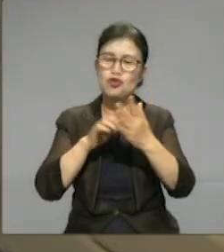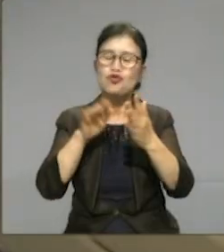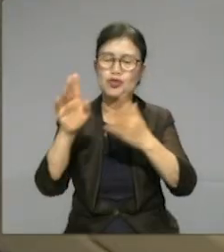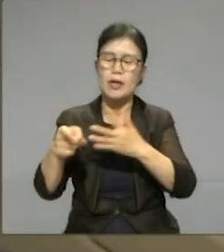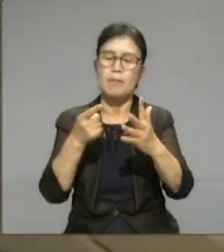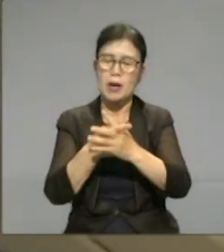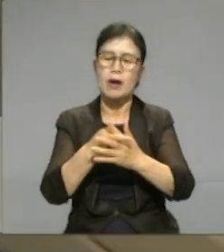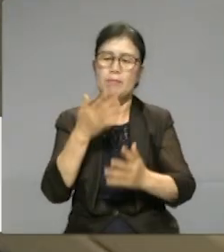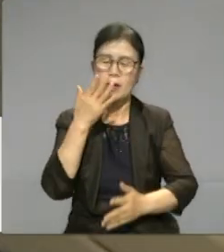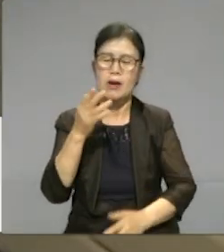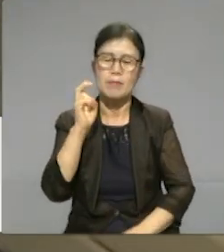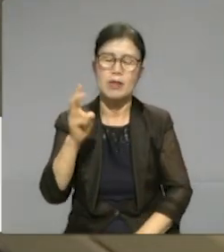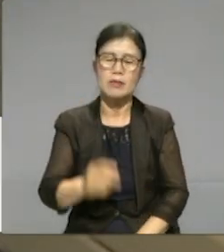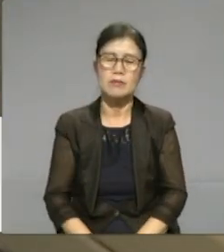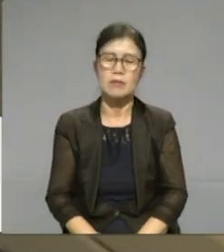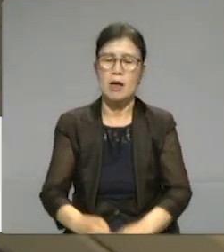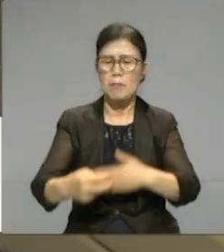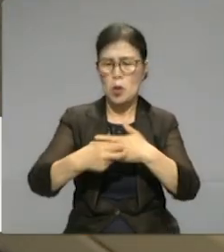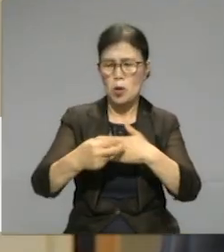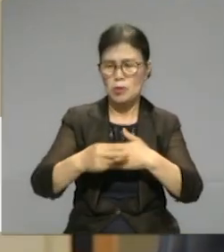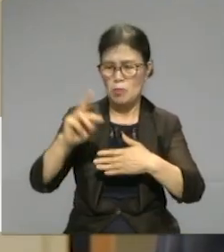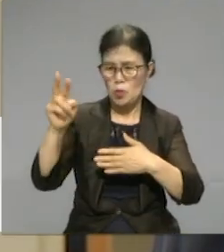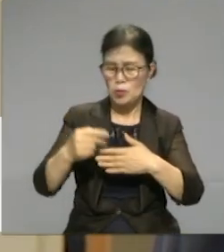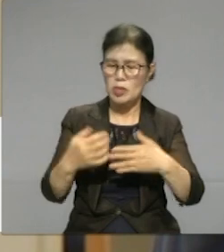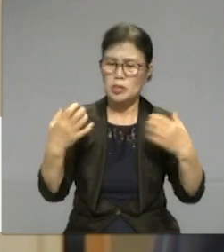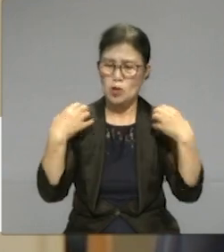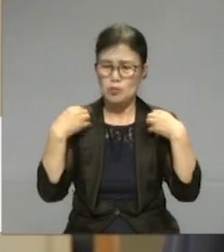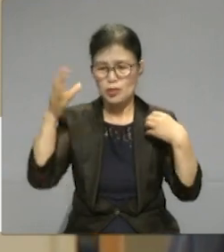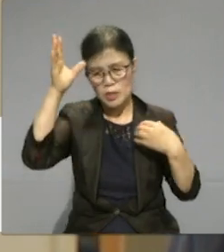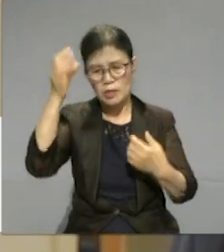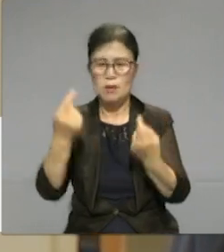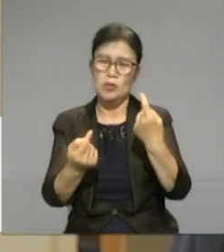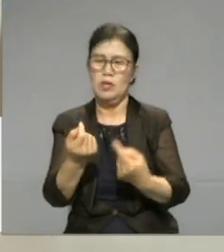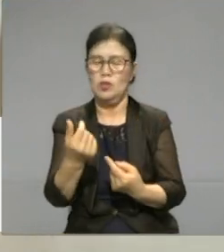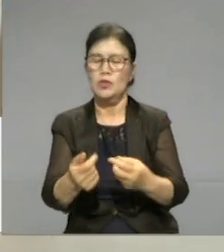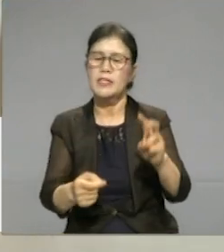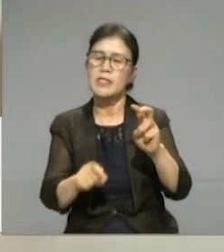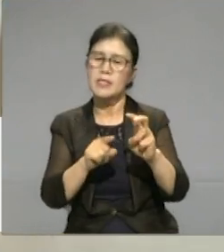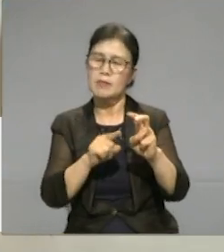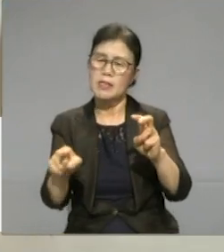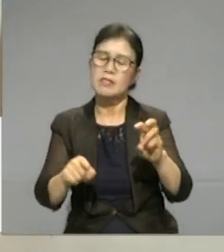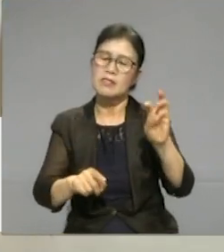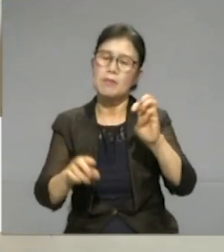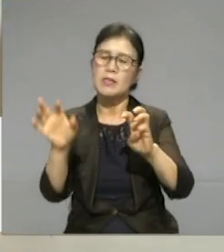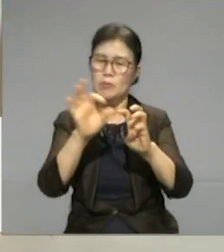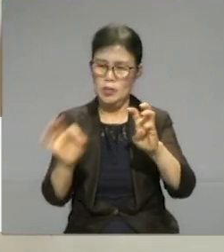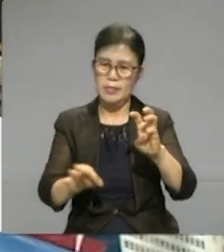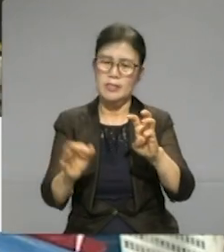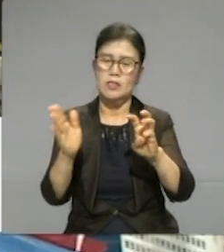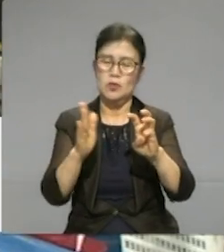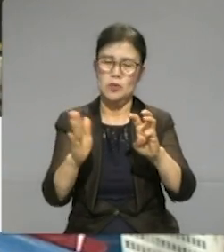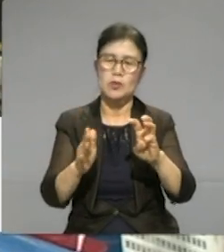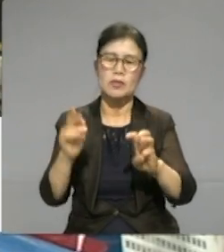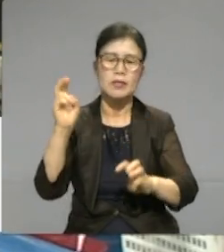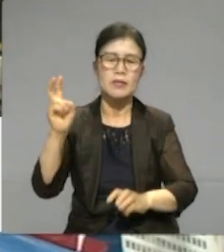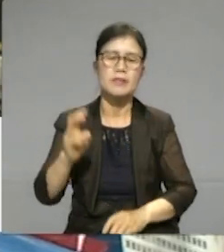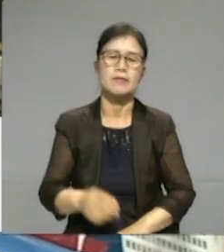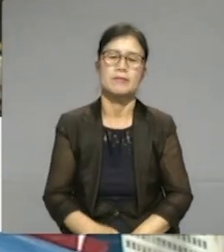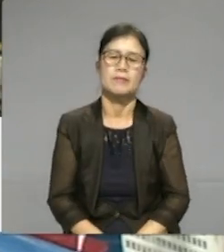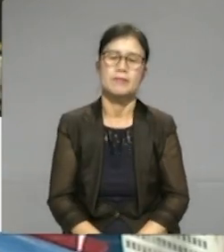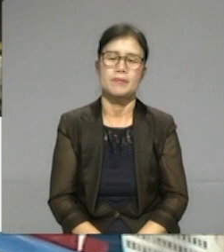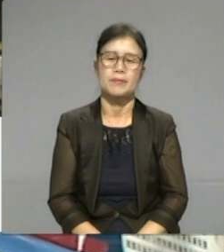것으로 보이지만 병원들은 복귀율이 정부의 기대보다 낮은 20%에서 30%대일 것으로